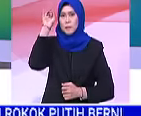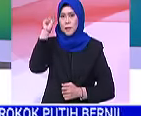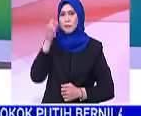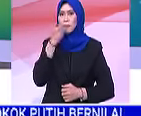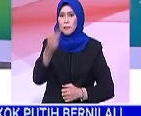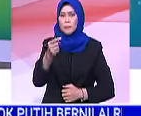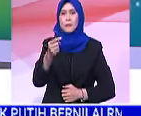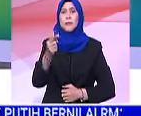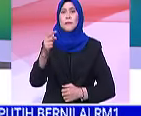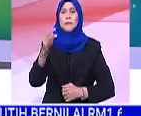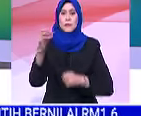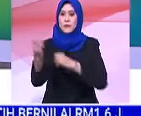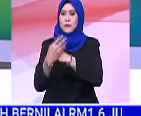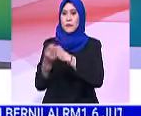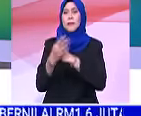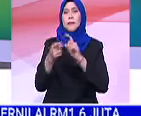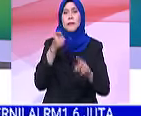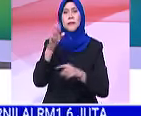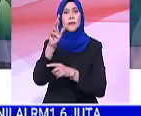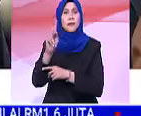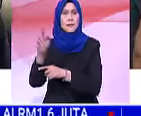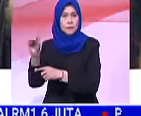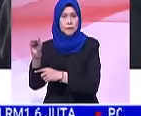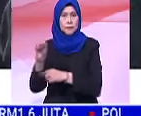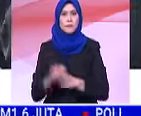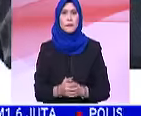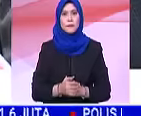nasihat Kementerian Kesihatan KKM.